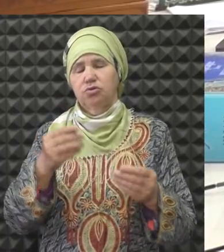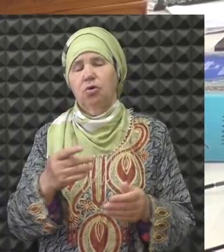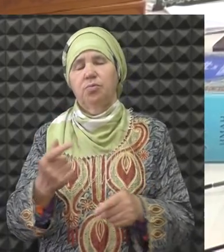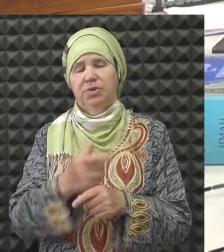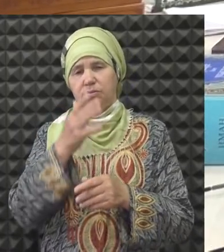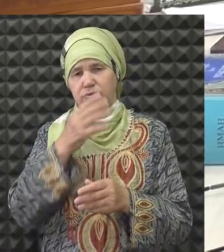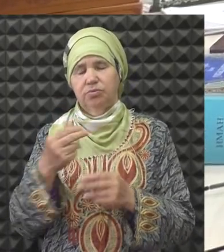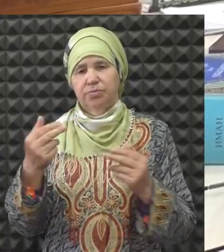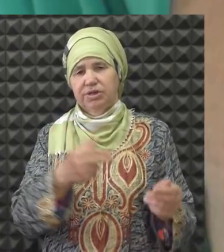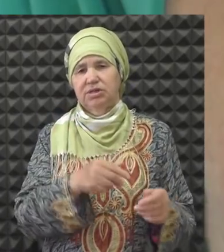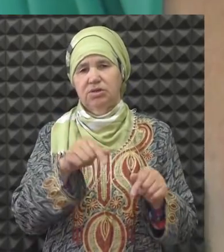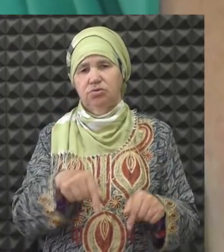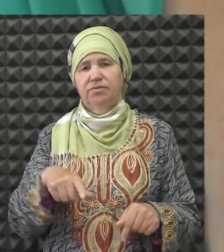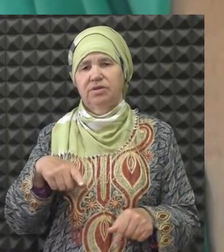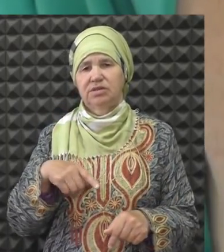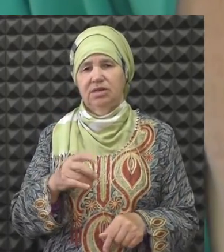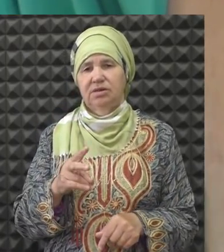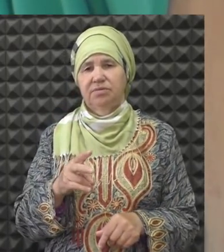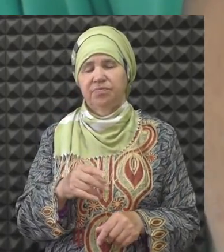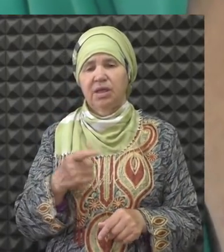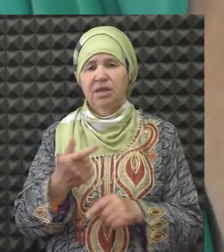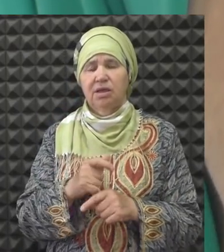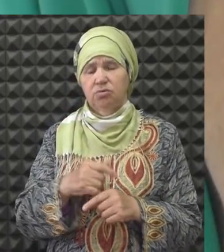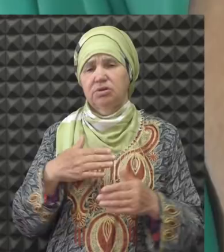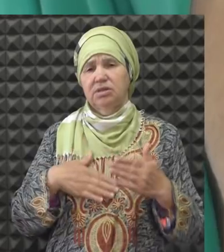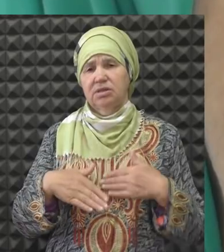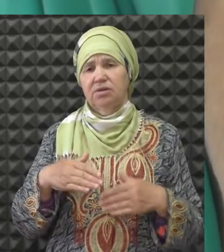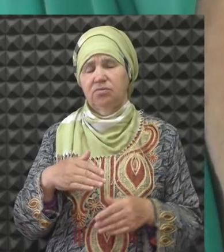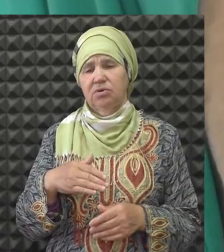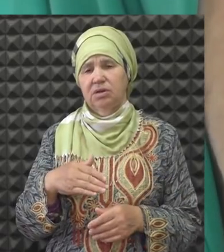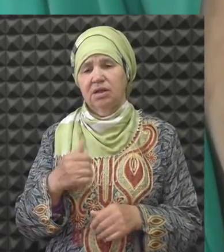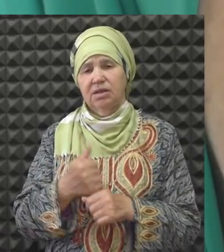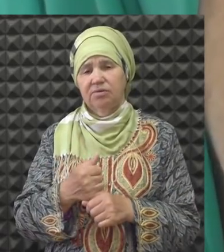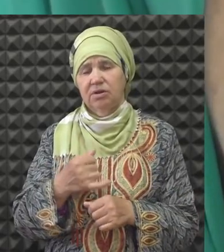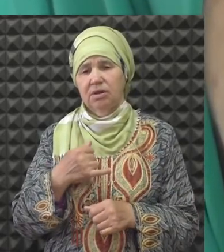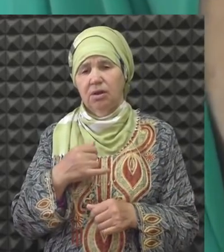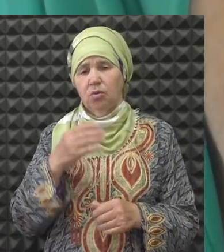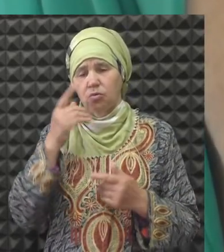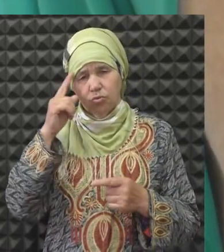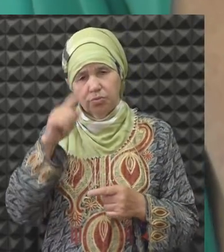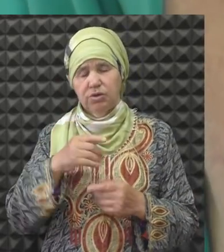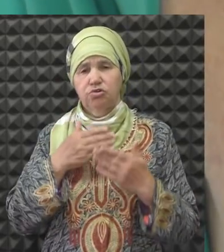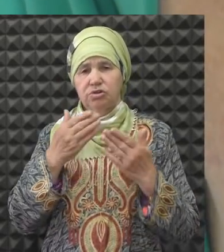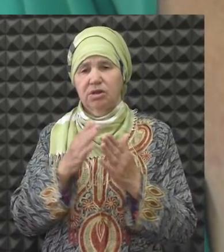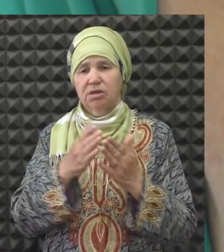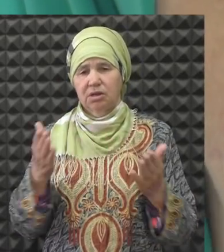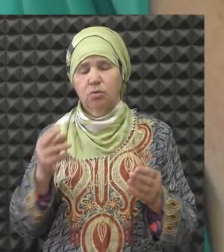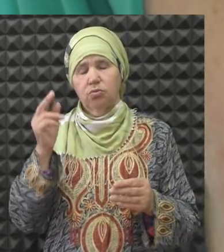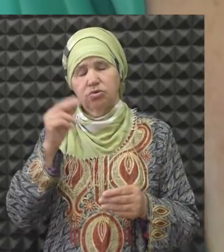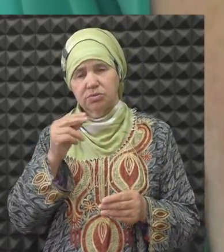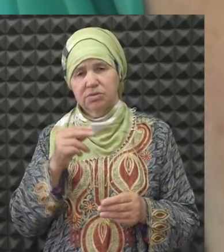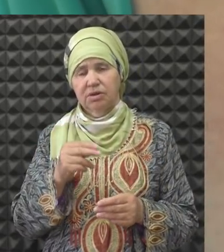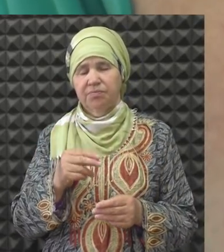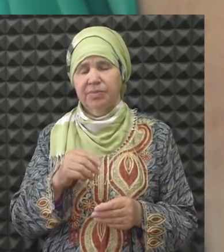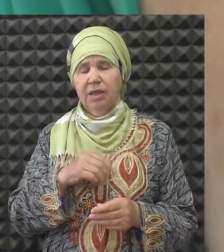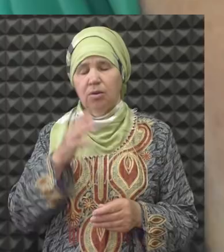следующем году тоже приеду. Альхамдулля. Я довольна. Главное, умеем читать Коран,